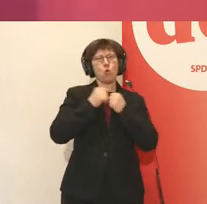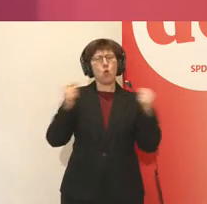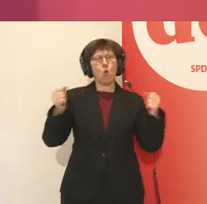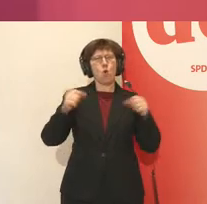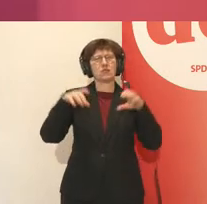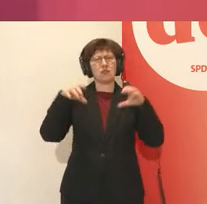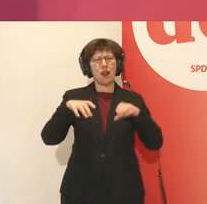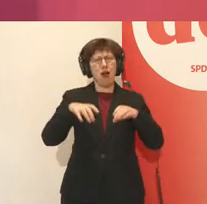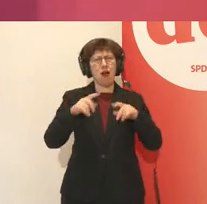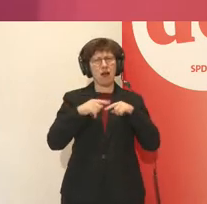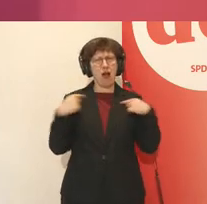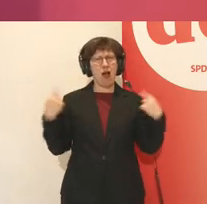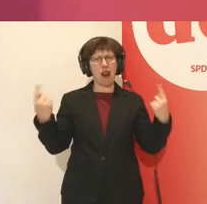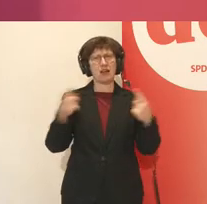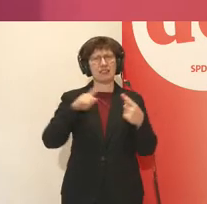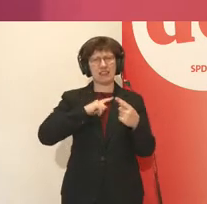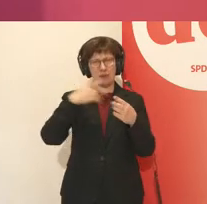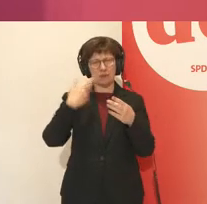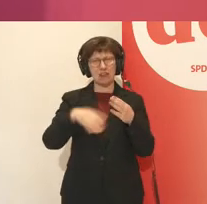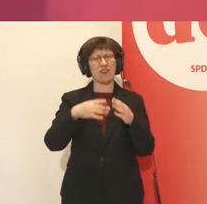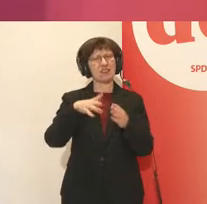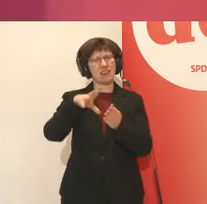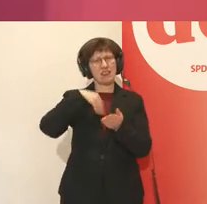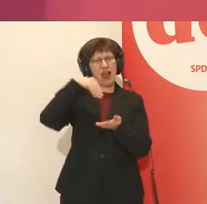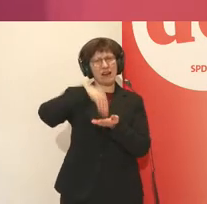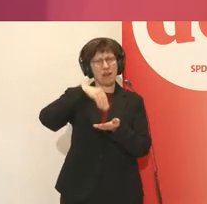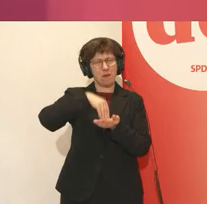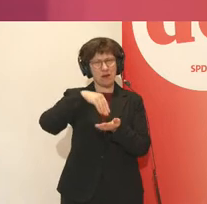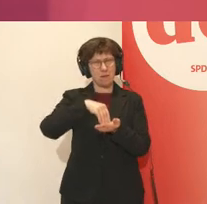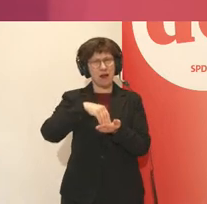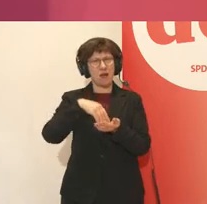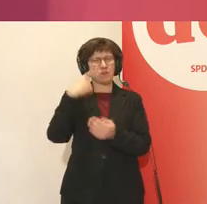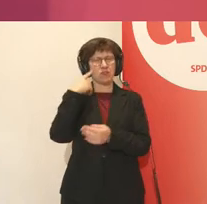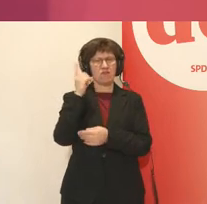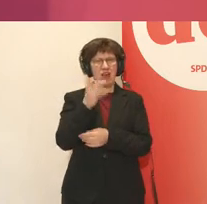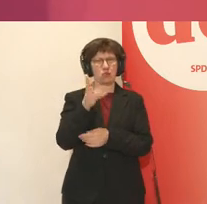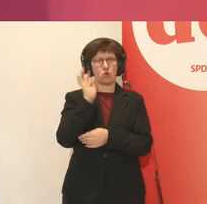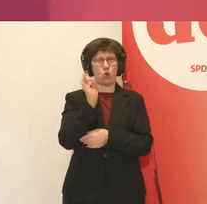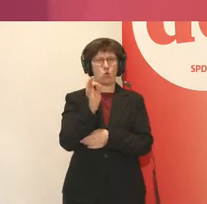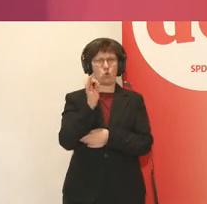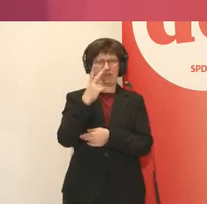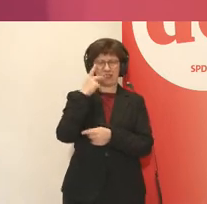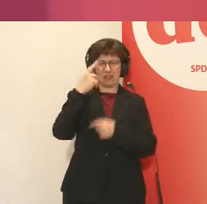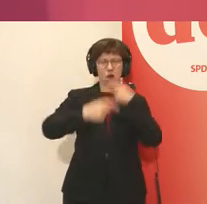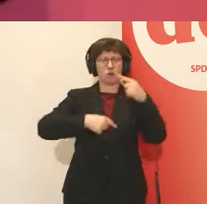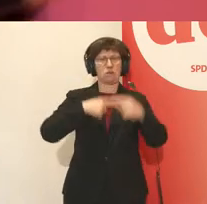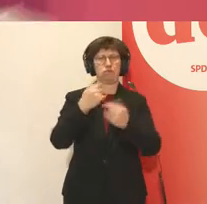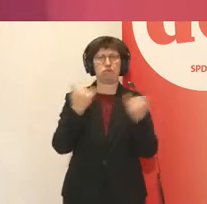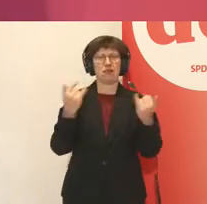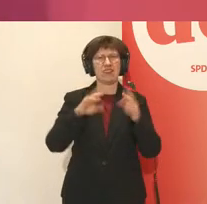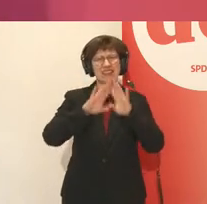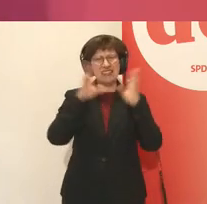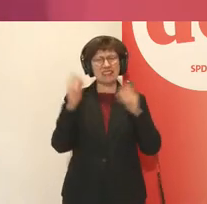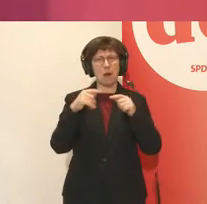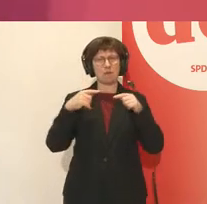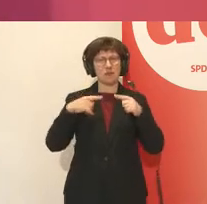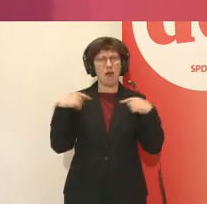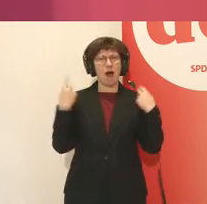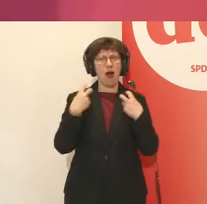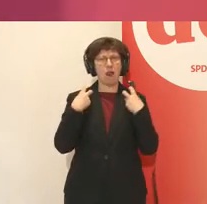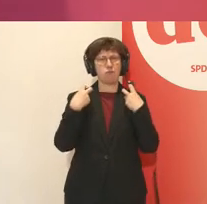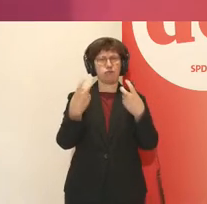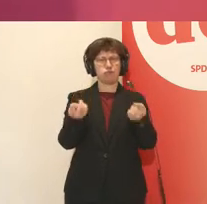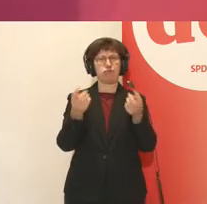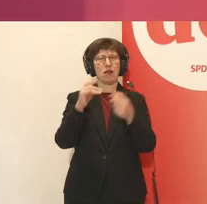lagerhalle damals war ich auch schon als teilnehmerin dabei und kann mich noch gut daran erinnern wie diese ganze halle gefüllt war